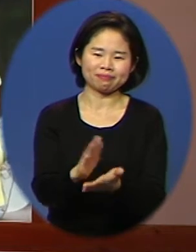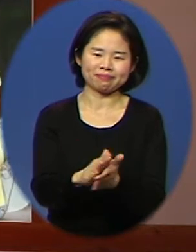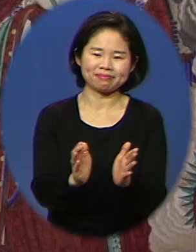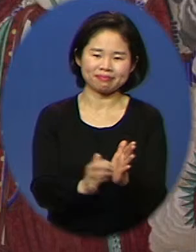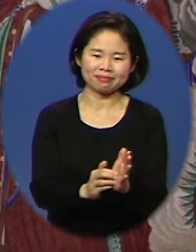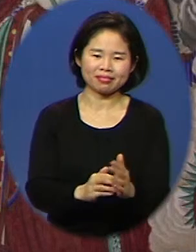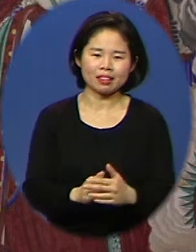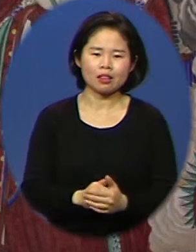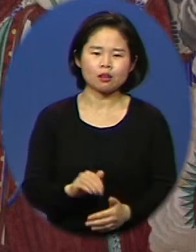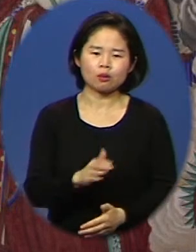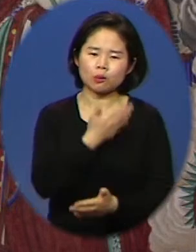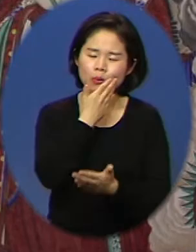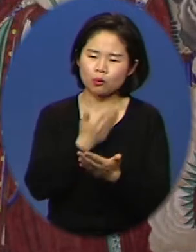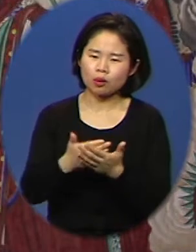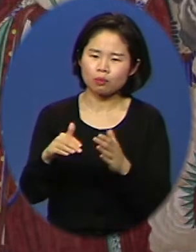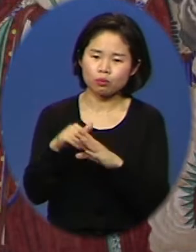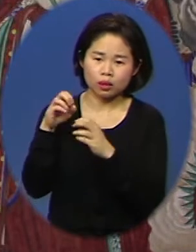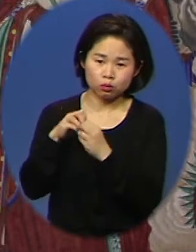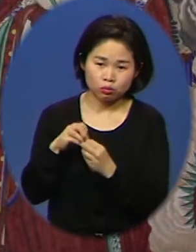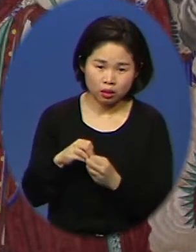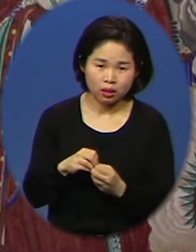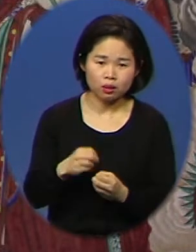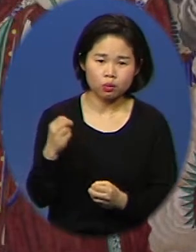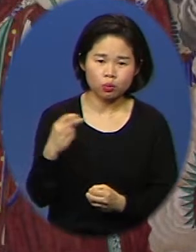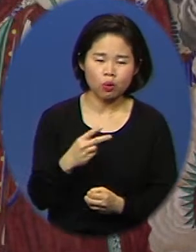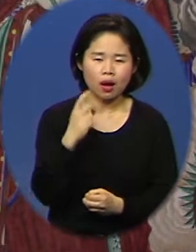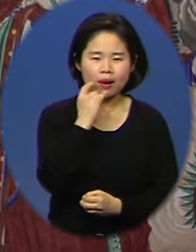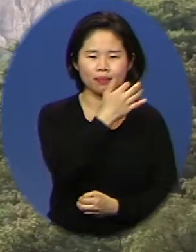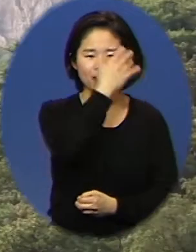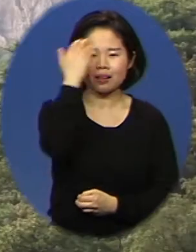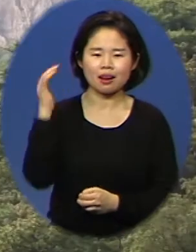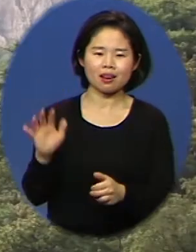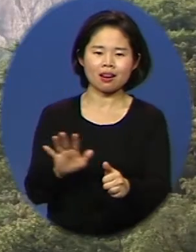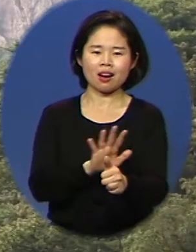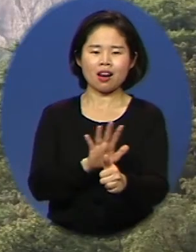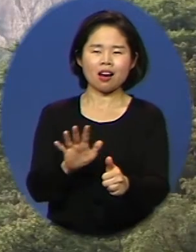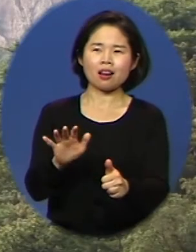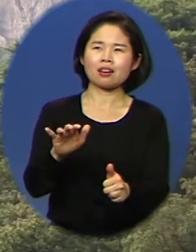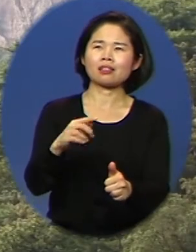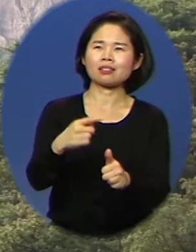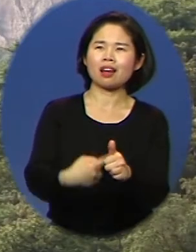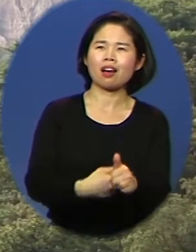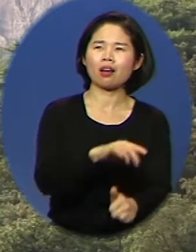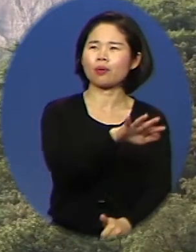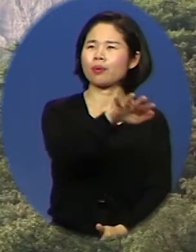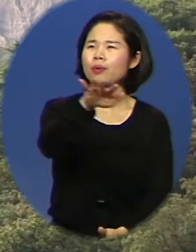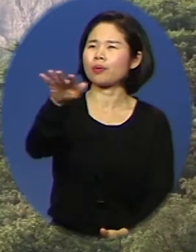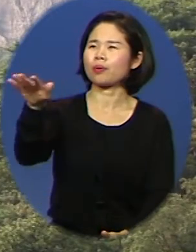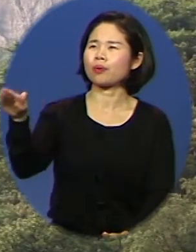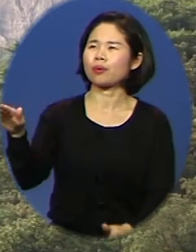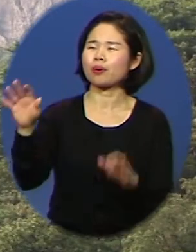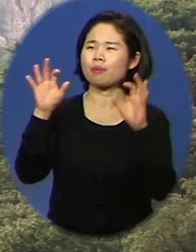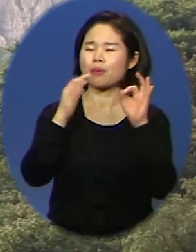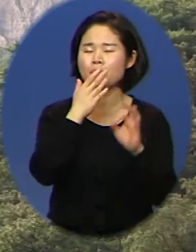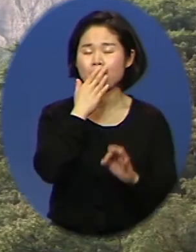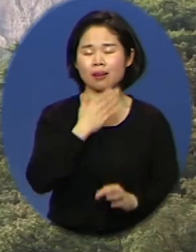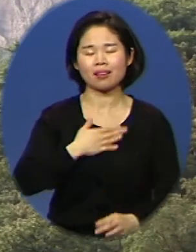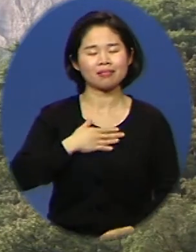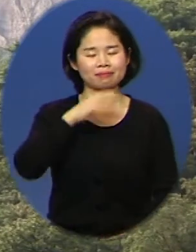우리의 소중한 문화유산뿐 아니라 아름다운 경치와 자연을 접할 수 있어 더욱 기분이 좋은 하루였습니다.